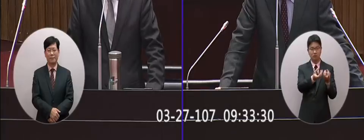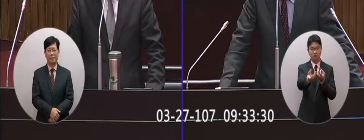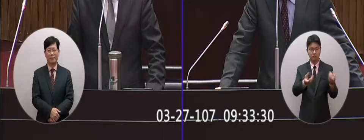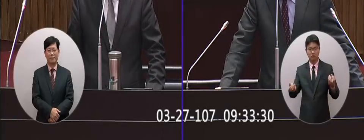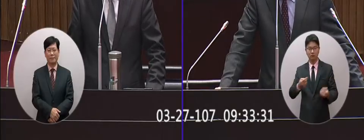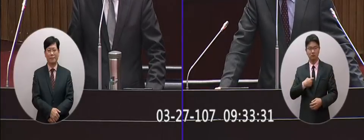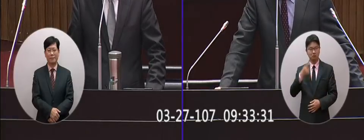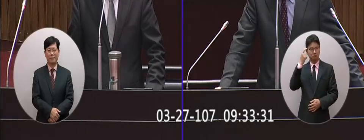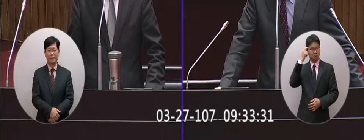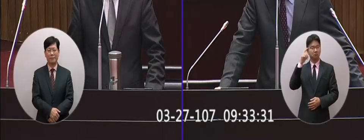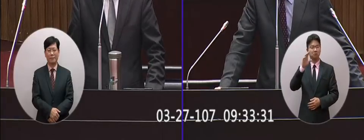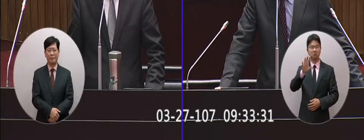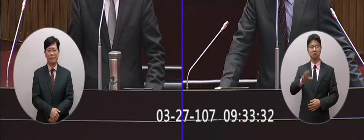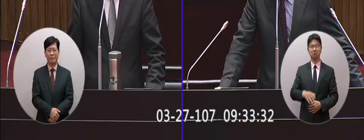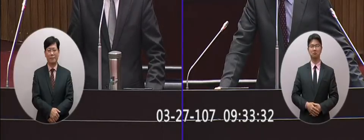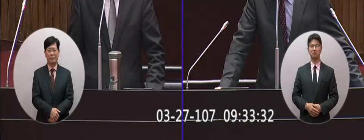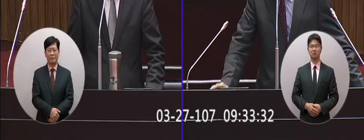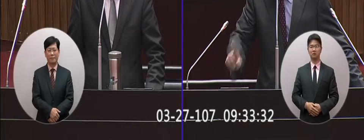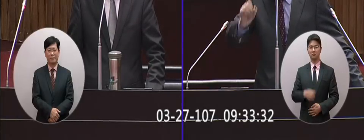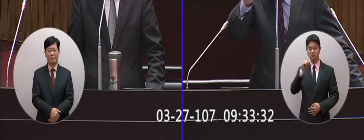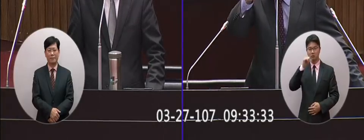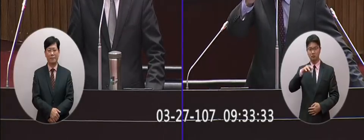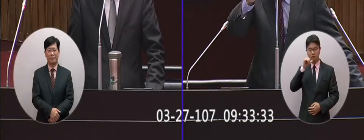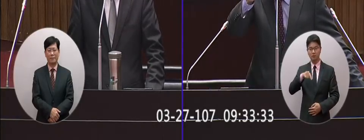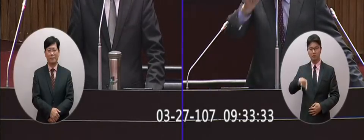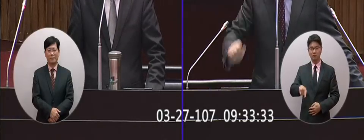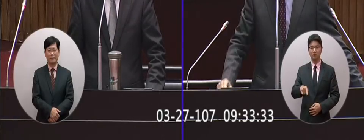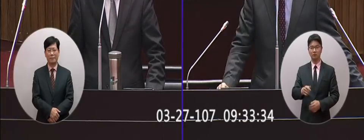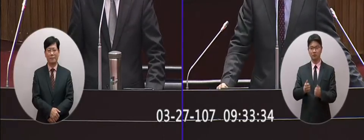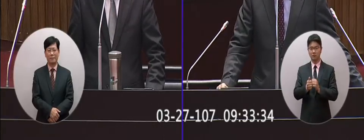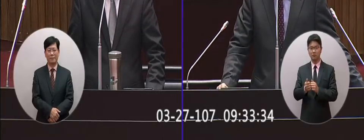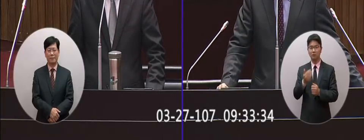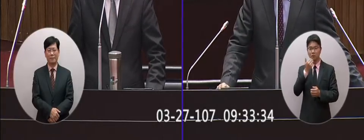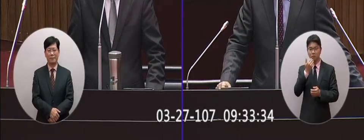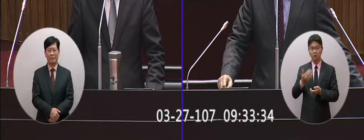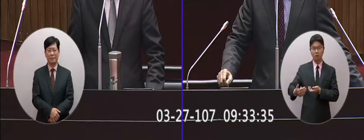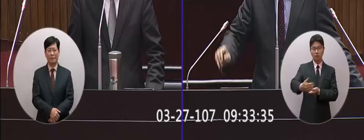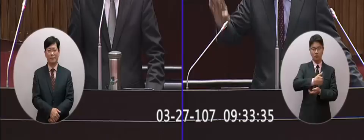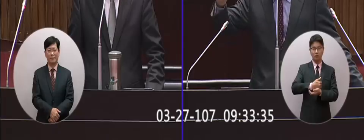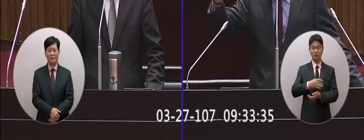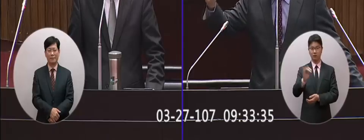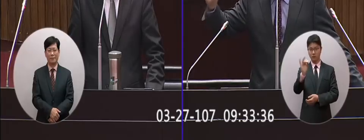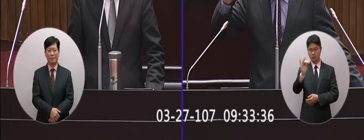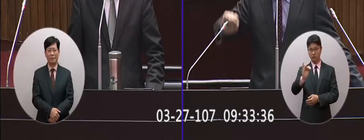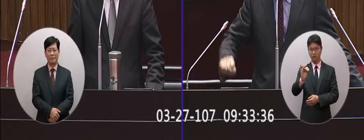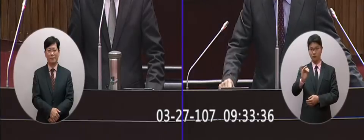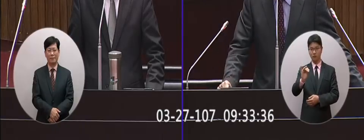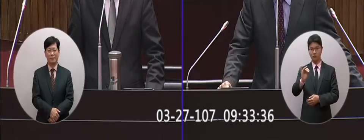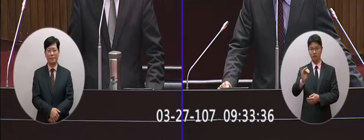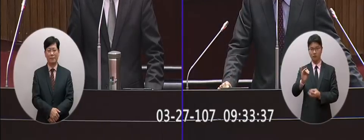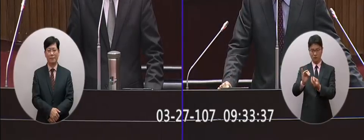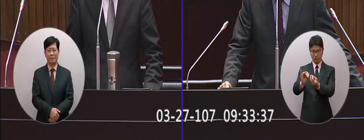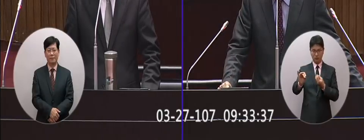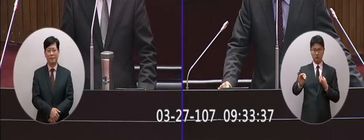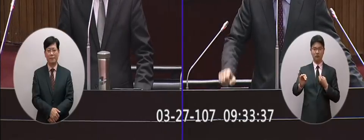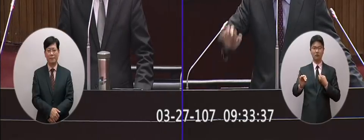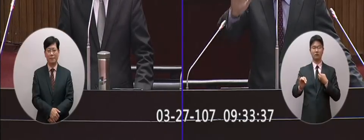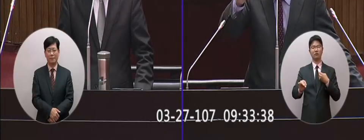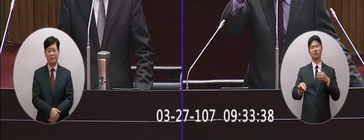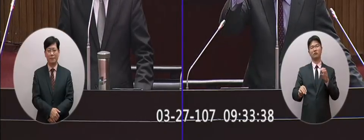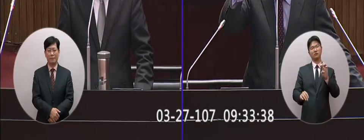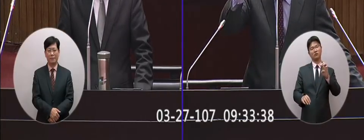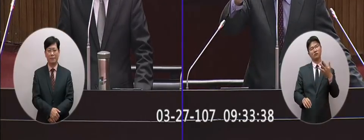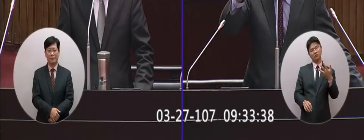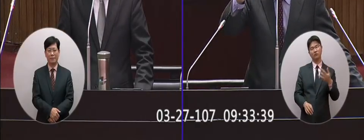是。 那苗栗县上缴中央，如假设100块，才拿回48块。